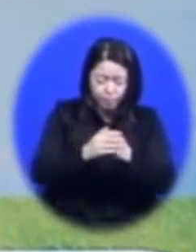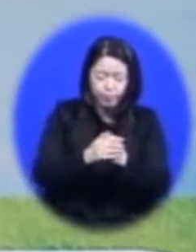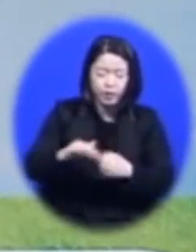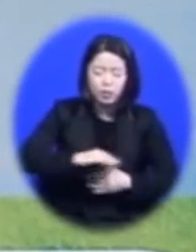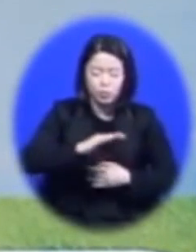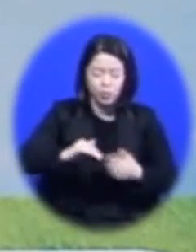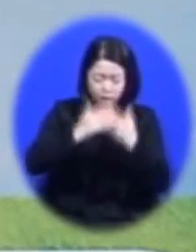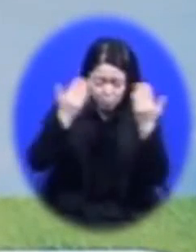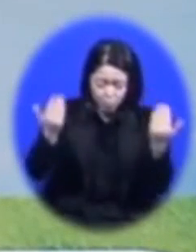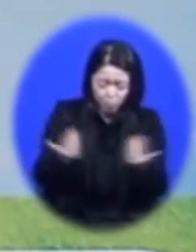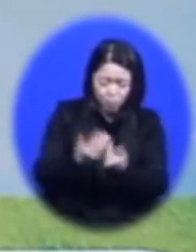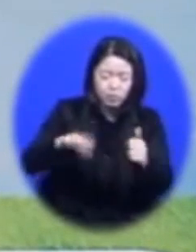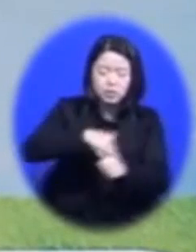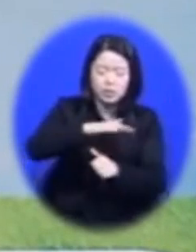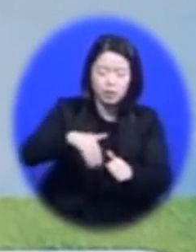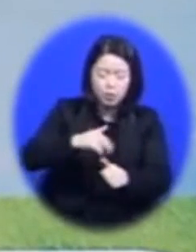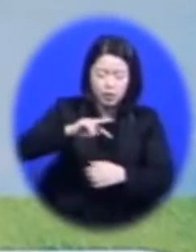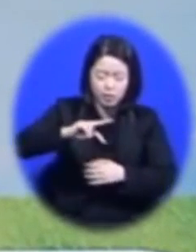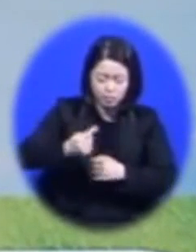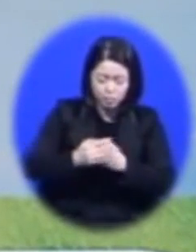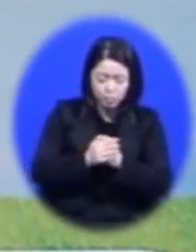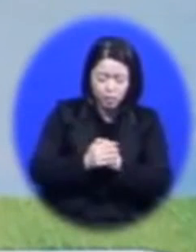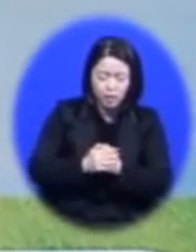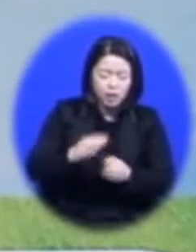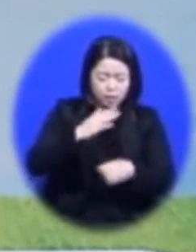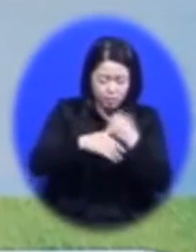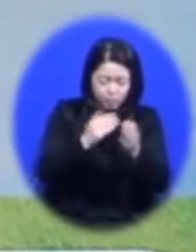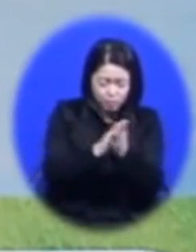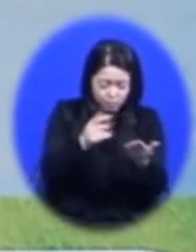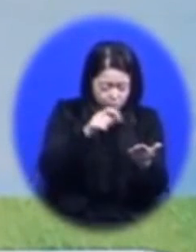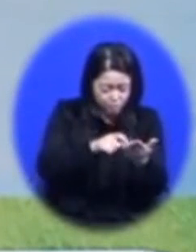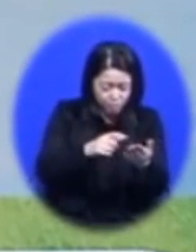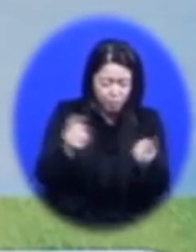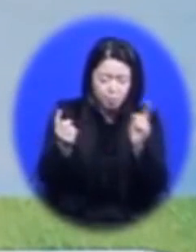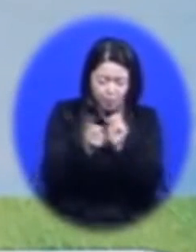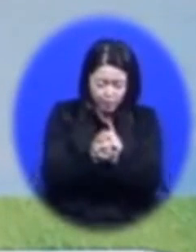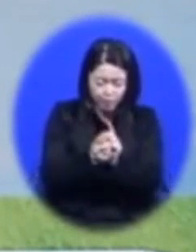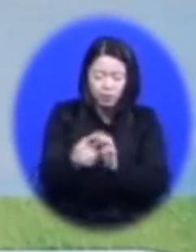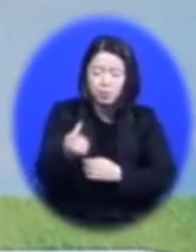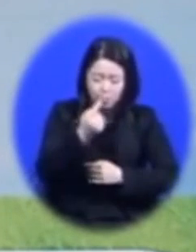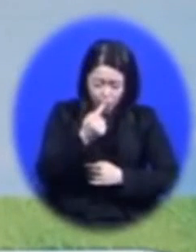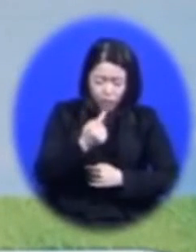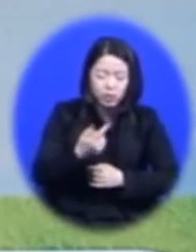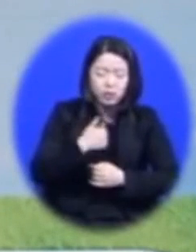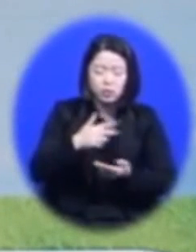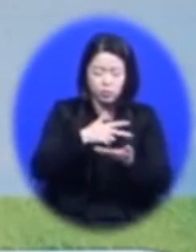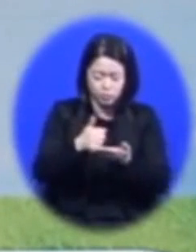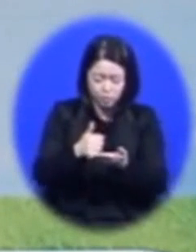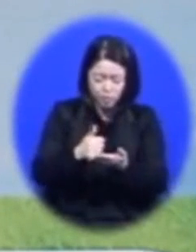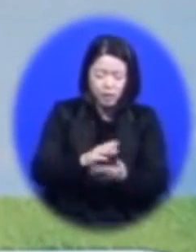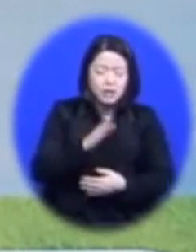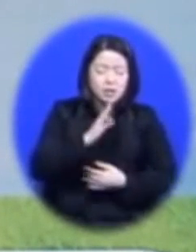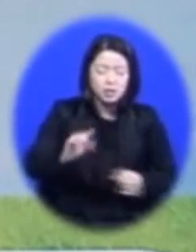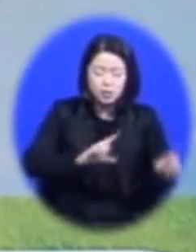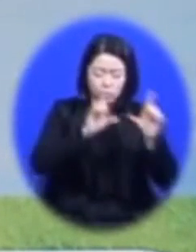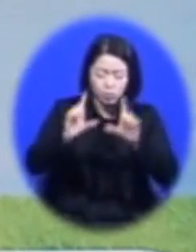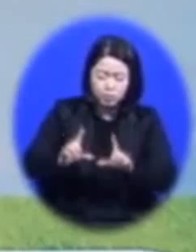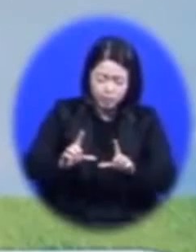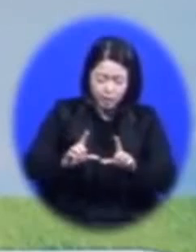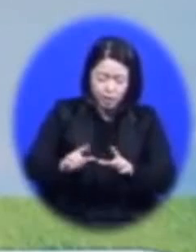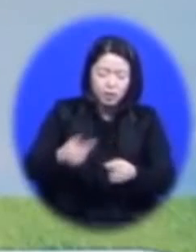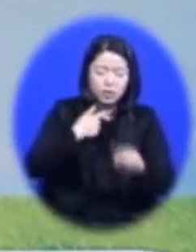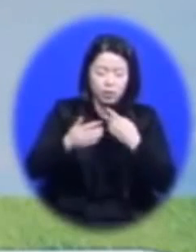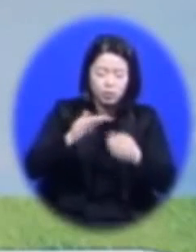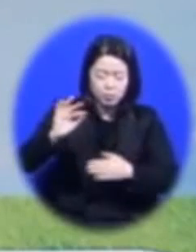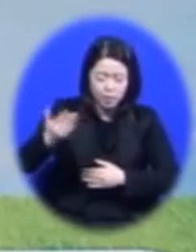우리가 모든 상황에서 성경에서 내가 만났던 주님, 배웠던 주님, 실제로 우리의 삶에서